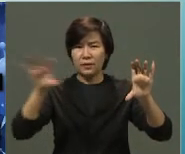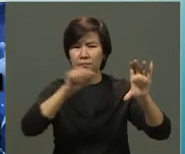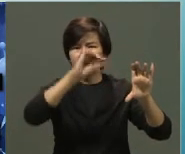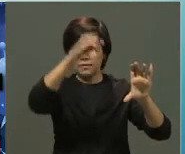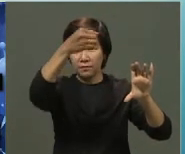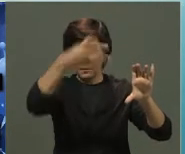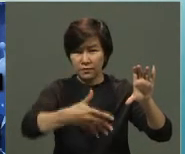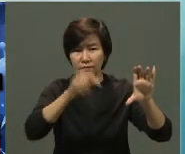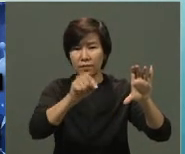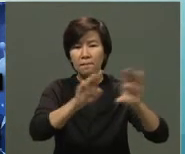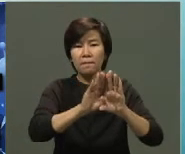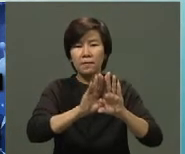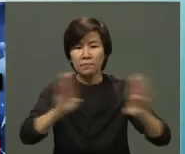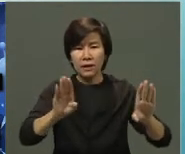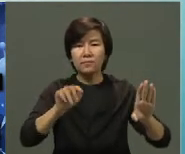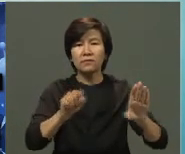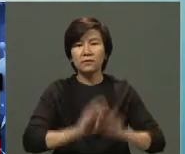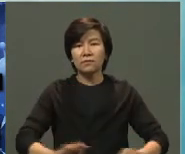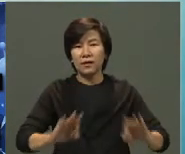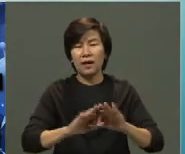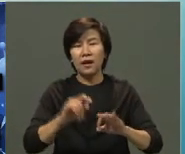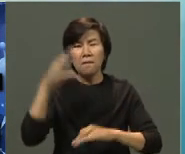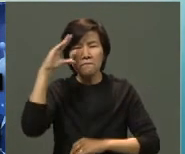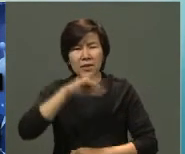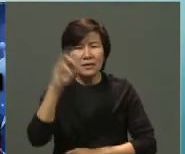ออกคู่มือเกณฑ์ปฏิบัติและประเมินความพร้อมกันอีกทีนึงมาดูครับว่ามาตรการควบคุมหลักช่องตรงกลางเนี่ยนะครับมีอะไรบ้างครับหนึ่งคือเปิดให้บริการได้ไม่เกิน24:00เดิมมีปิดตั้งเที่ยงคืนบ้างตีหนึ่งบ้างวันที่ยืนกันไปถึงเลยไปกว่านั้นนะครับในหลายที่ตอนนี้ไม่แล้วครับเอาเวลาเดียวกันเลยละกันจะได้เวลาเข้าไปตรวจจะได้ง่ายหน่อยนึงเดี๋ยวจะไปดูแล้วอีกอันนึงเที่ยงคืนนึงตีหนึ่งนี่มันไม่ไม่สอดคล้องกันก็เอาเที่ยงคืนทั้งหมดก่อนนะครับอันนี้ใช้ช่วงเวลาเดียวกันทั้งหมดมีระยะยืนนั่ง